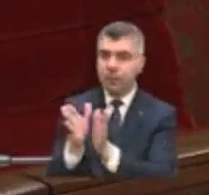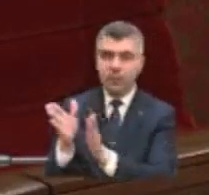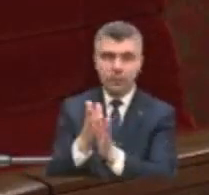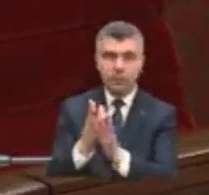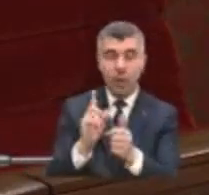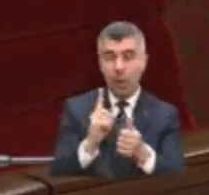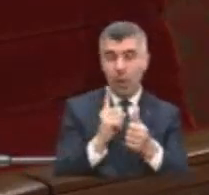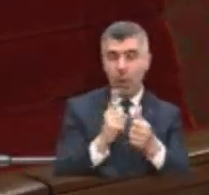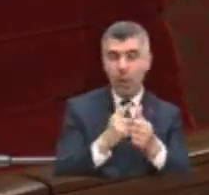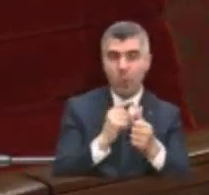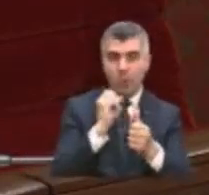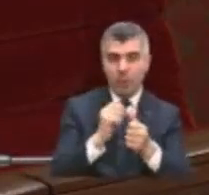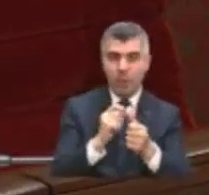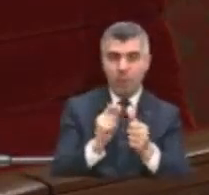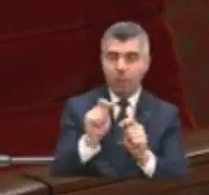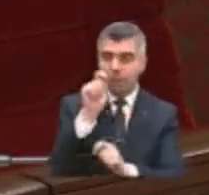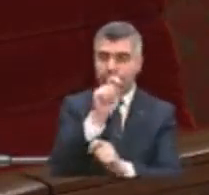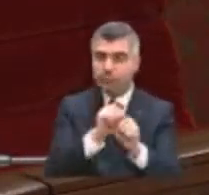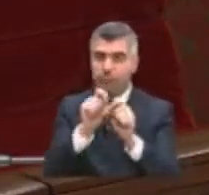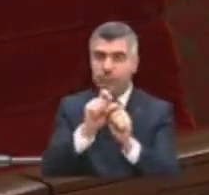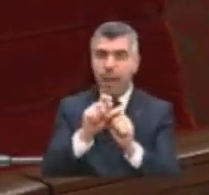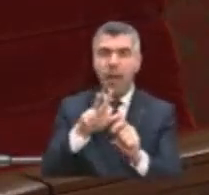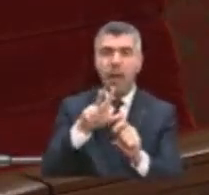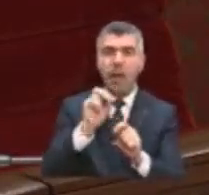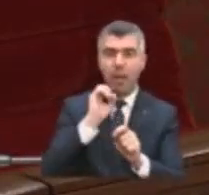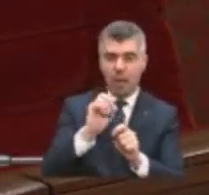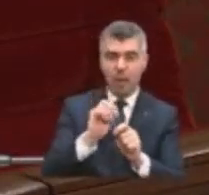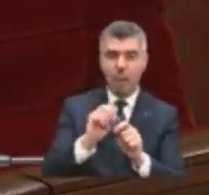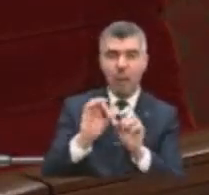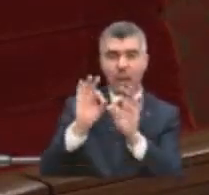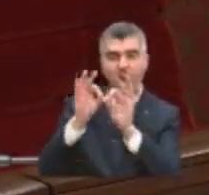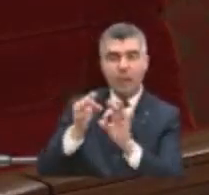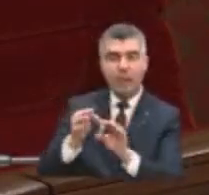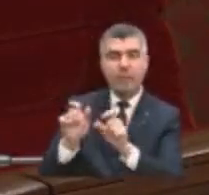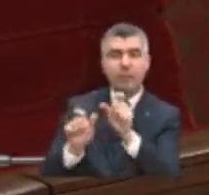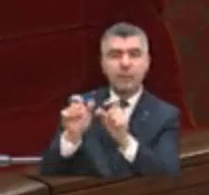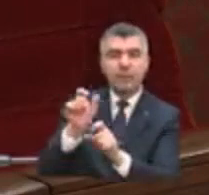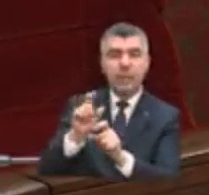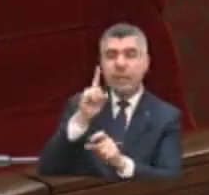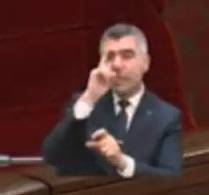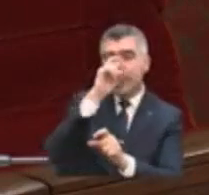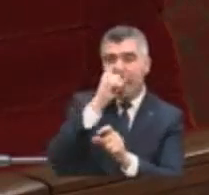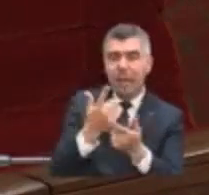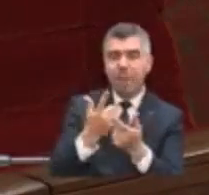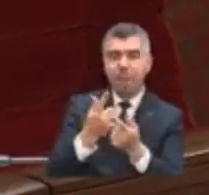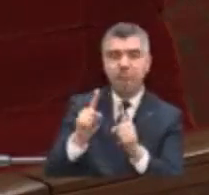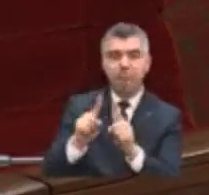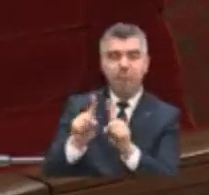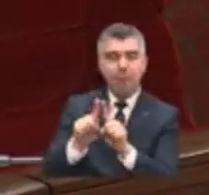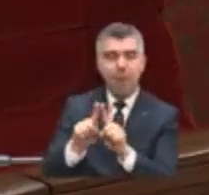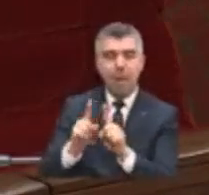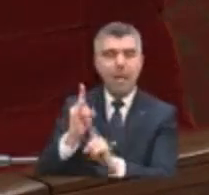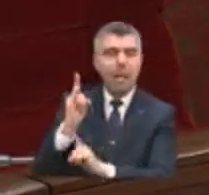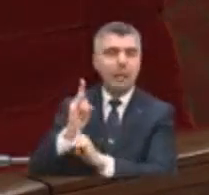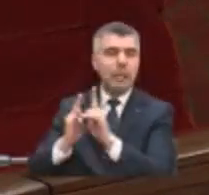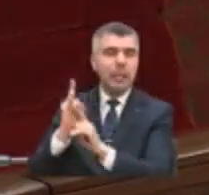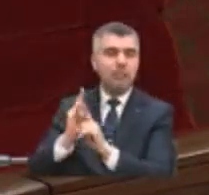هي مقاربة علاجية، عندنا واحد العدد ديال التلاميذ اللي هما عندهم صعوبات اللي هي متراكمة لعدة